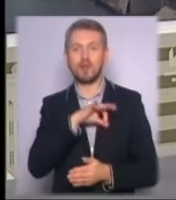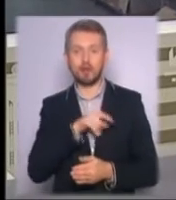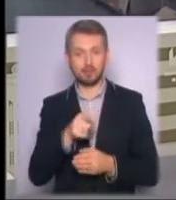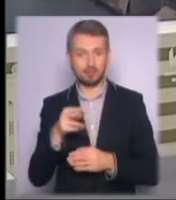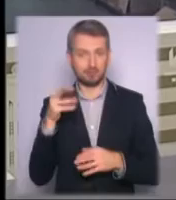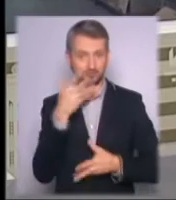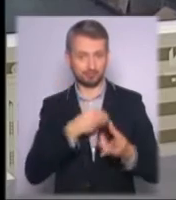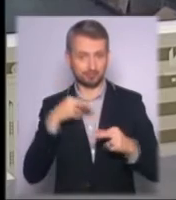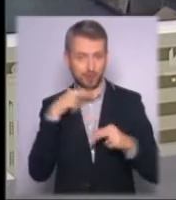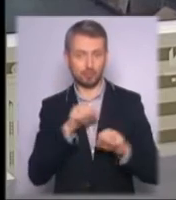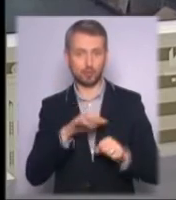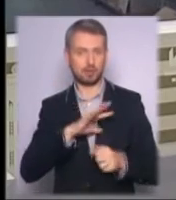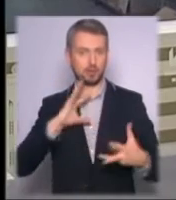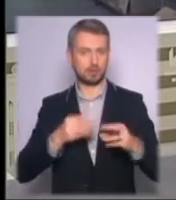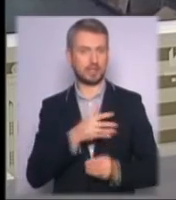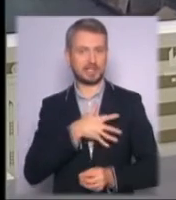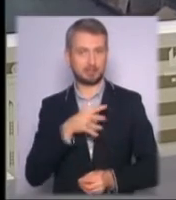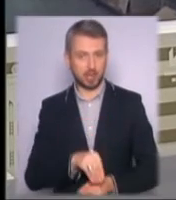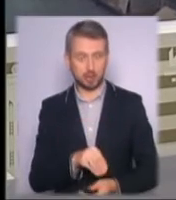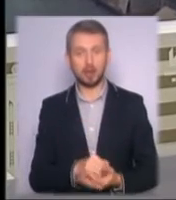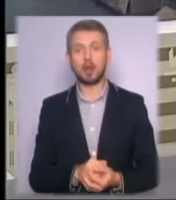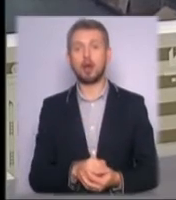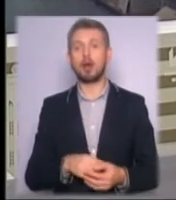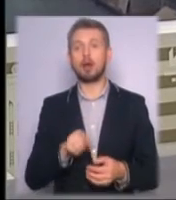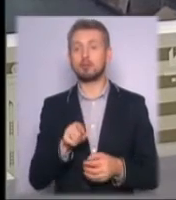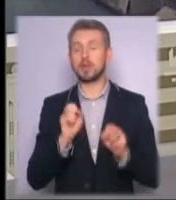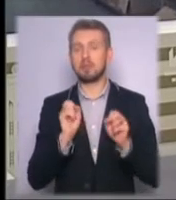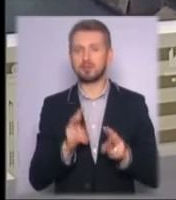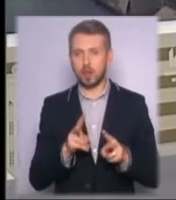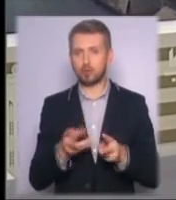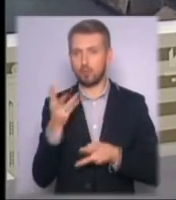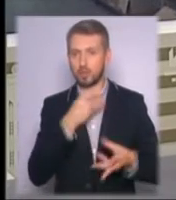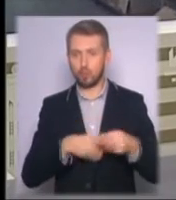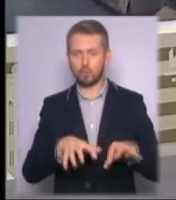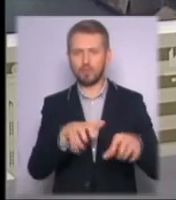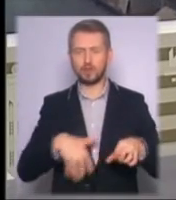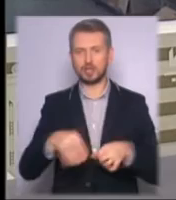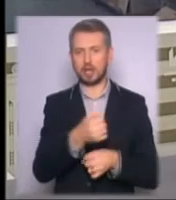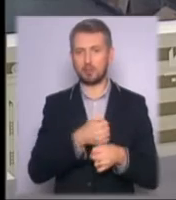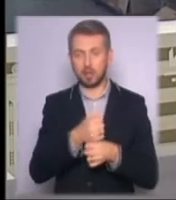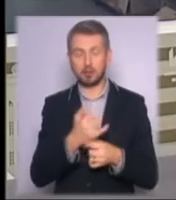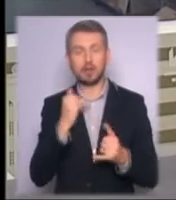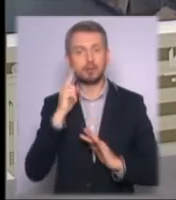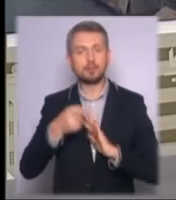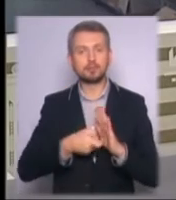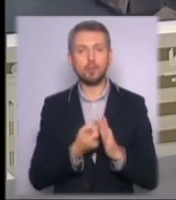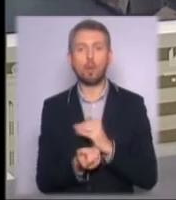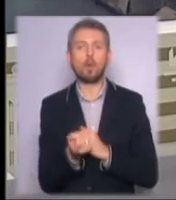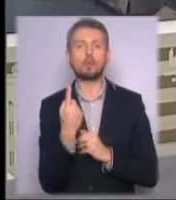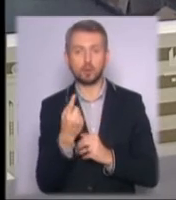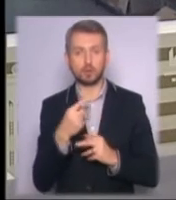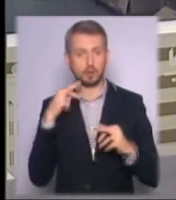випадків. Небезпечну підробку вже вилучили з усіх аптек. Наразі слідчі встановлюють походження фальсифікату та здійснюють дії для притягнення